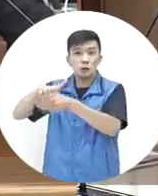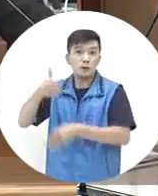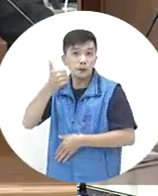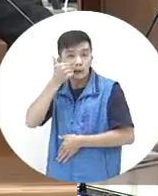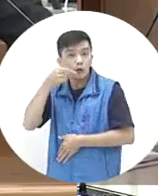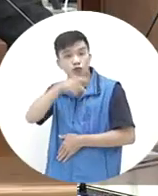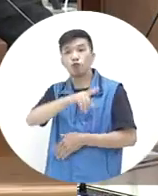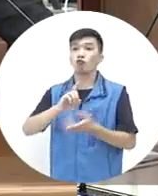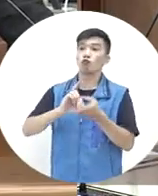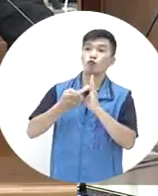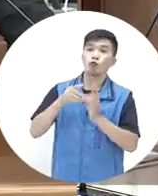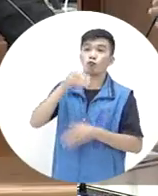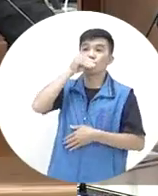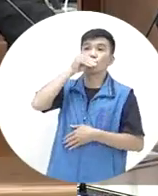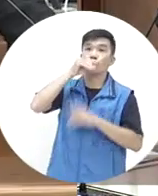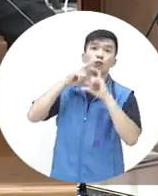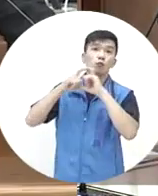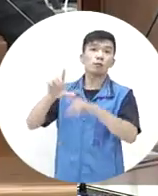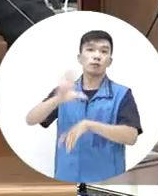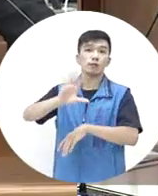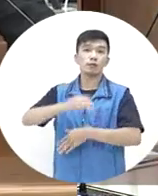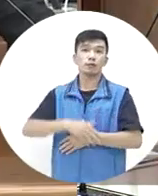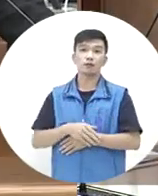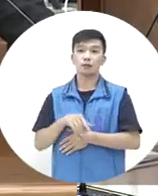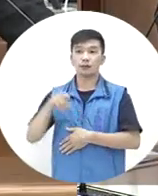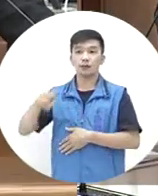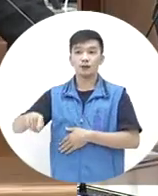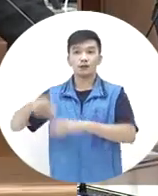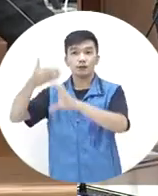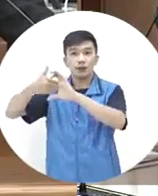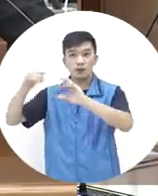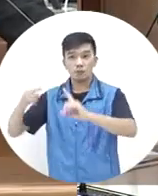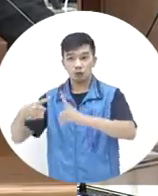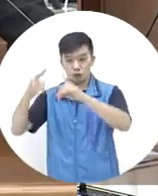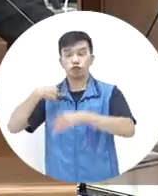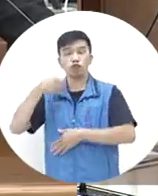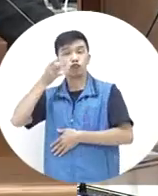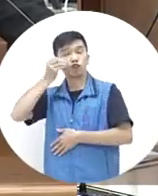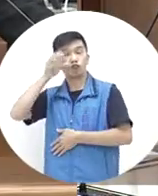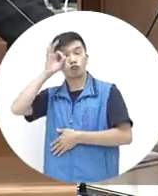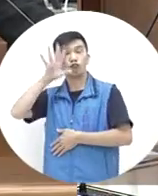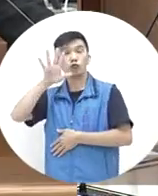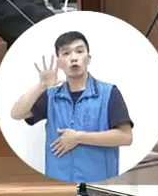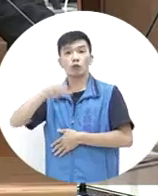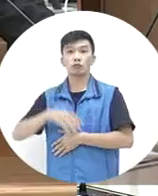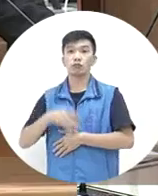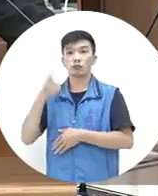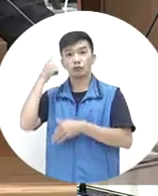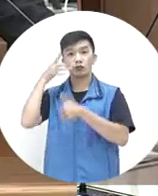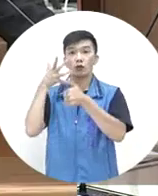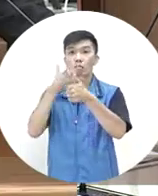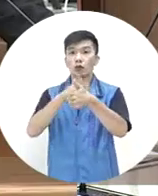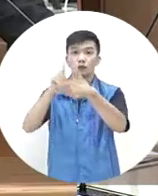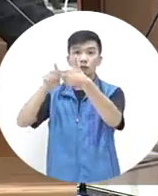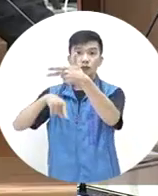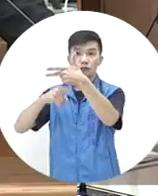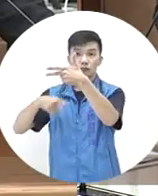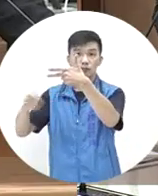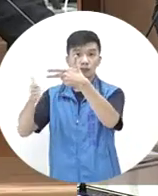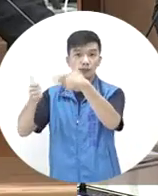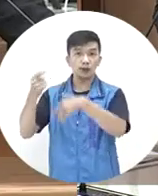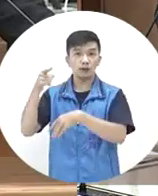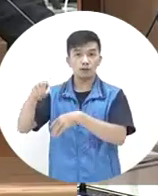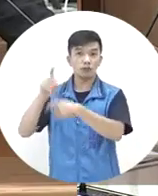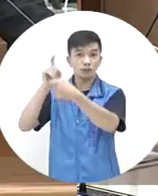论你也没有看哦，所以现在本席就直接再就叫你，你认不认同朱立伦路线？因为如果你不认同朱立伦